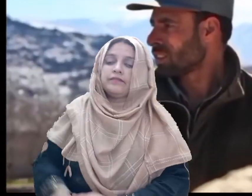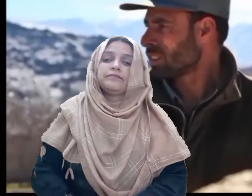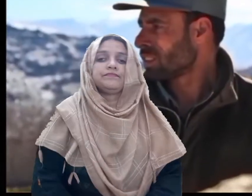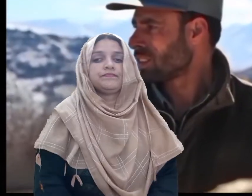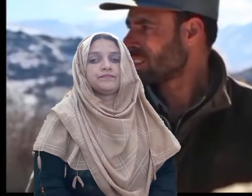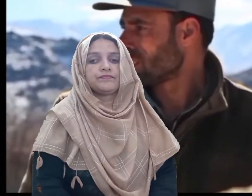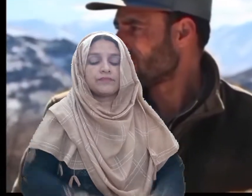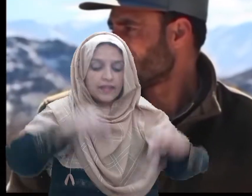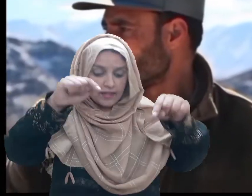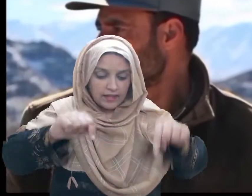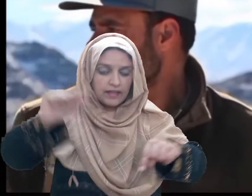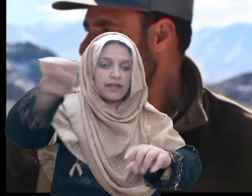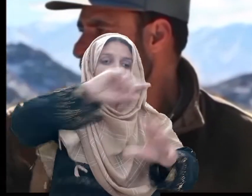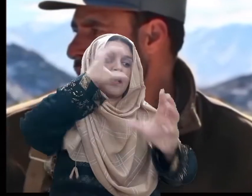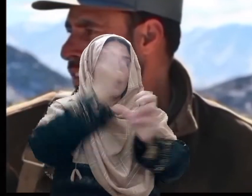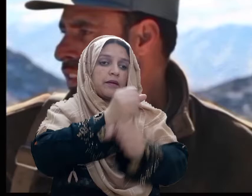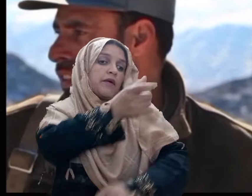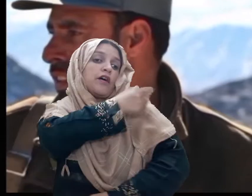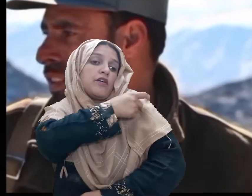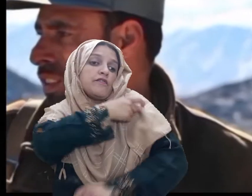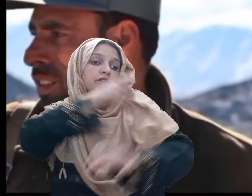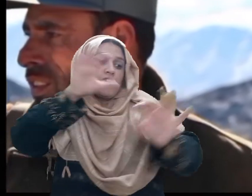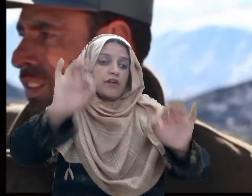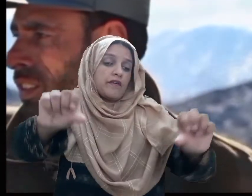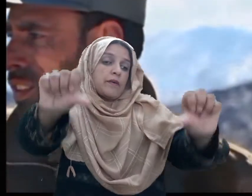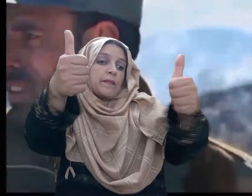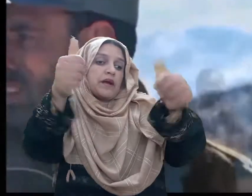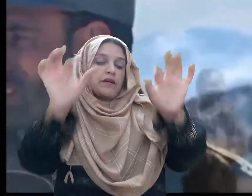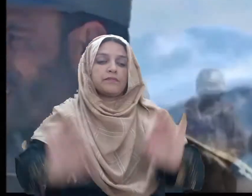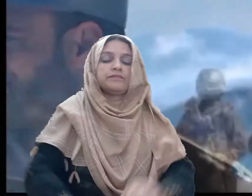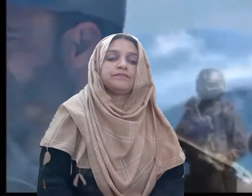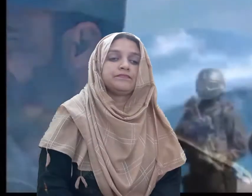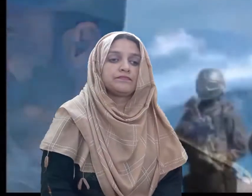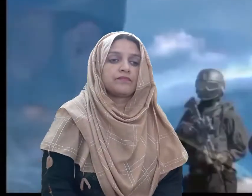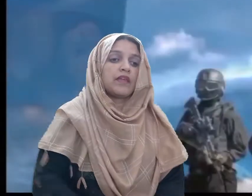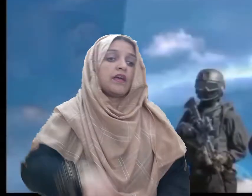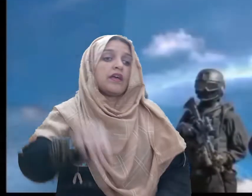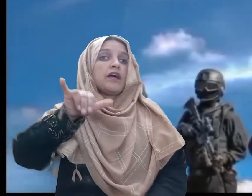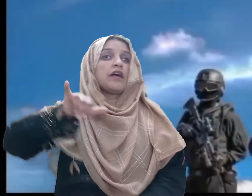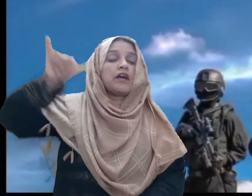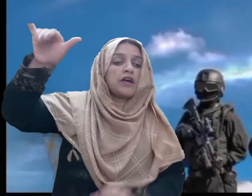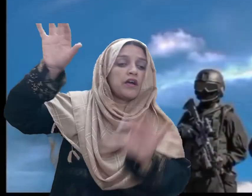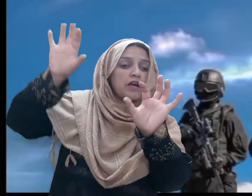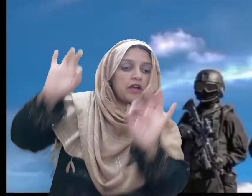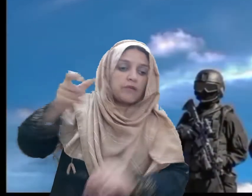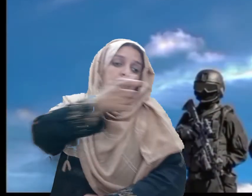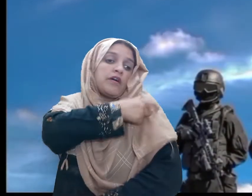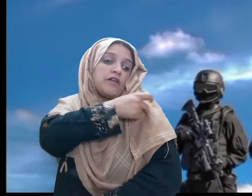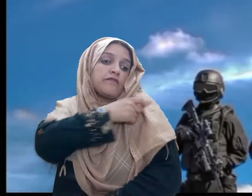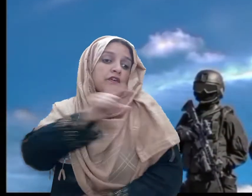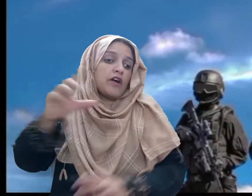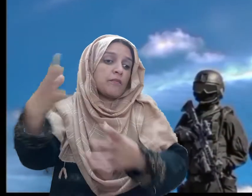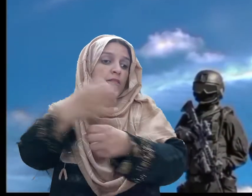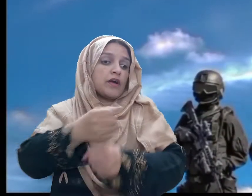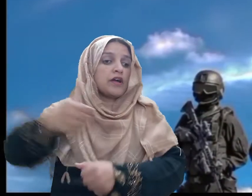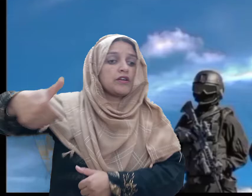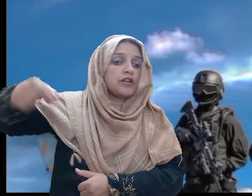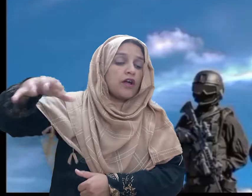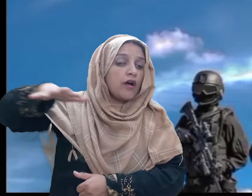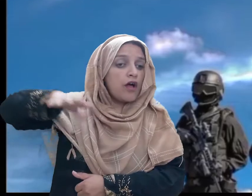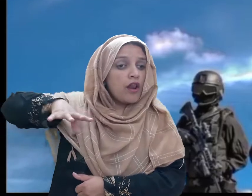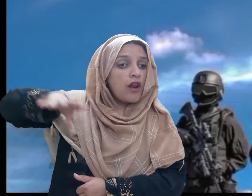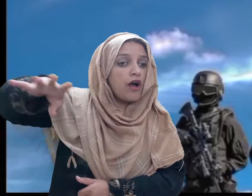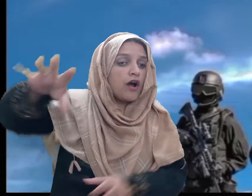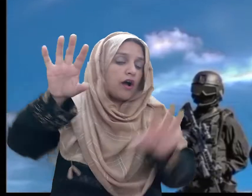اس وقت ترکی کی فوج نیٹو فورسز کا بھی حصہ ہے۔ ترک فوج میں موجود فوجیوں کی تعداد 7,50,000 کے لگ بھگ